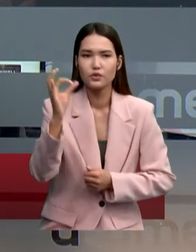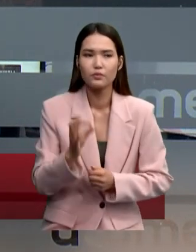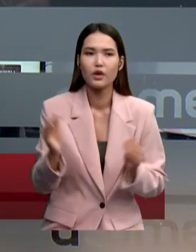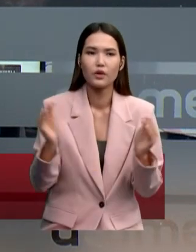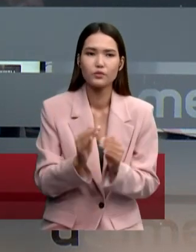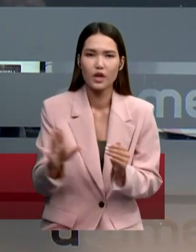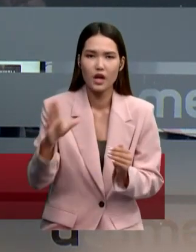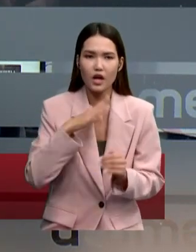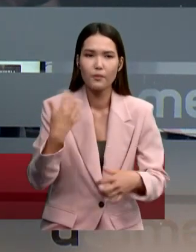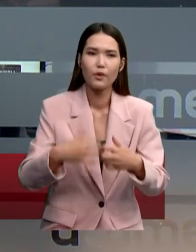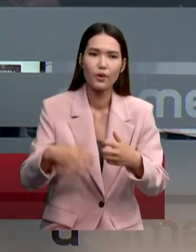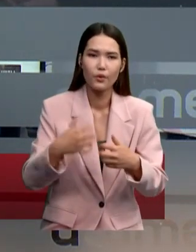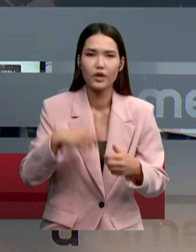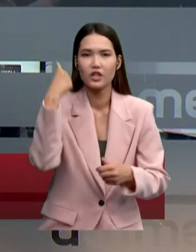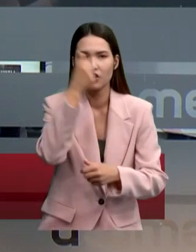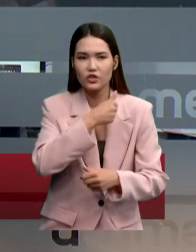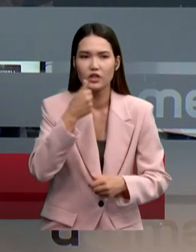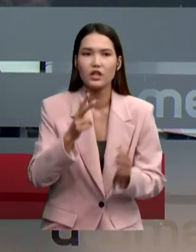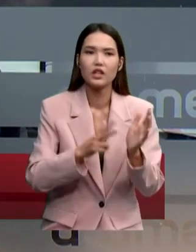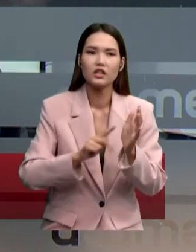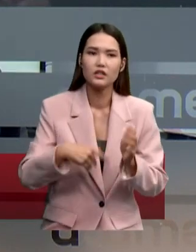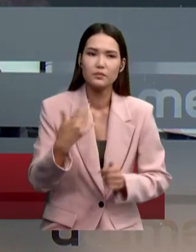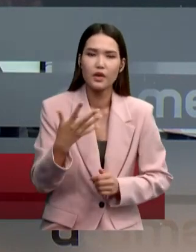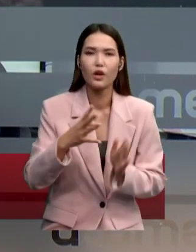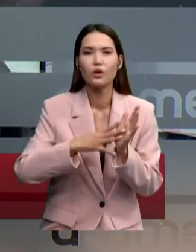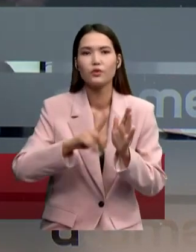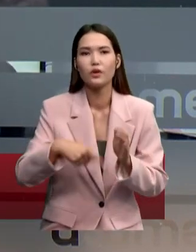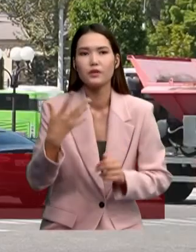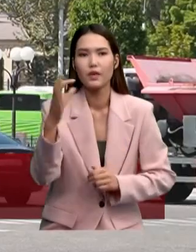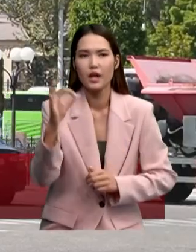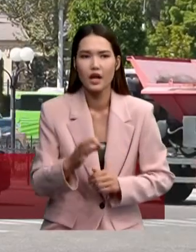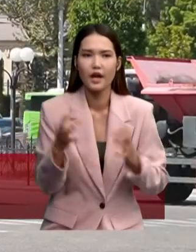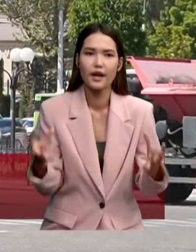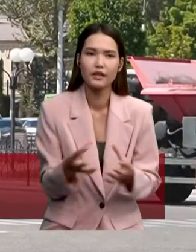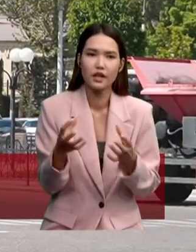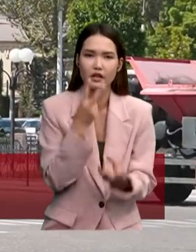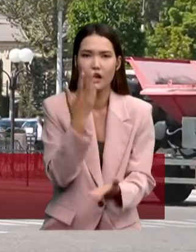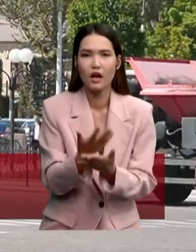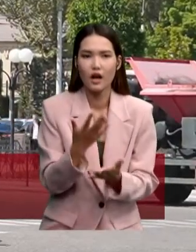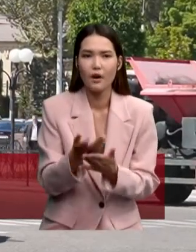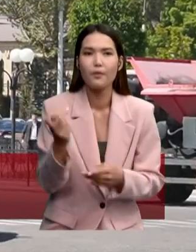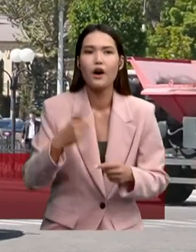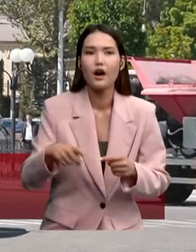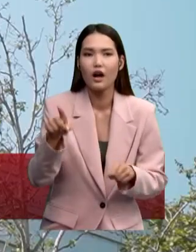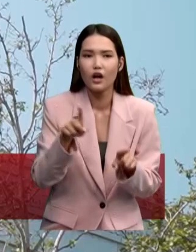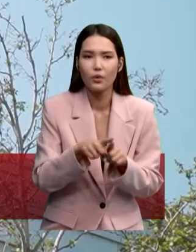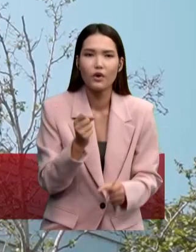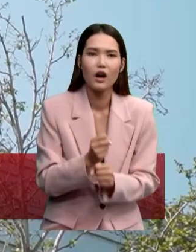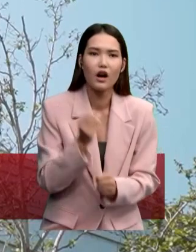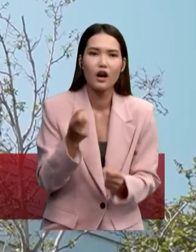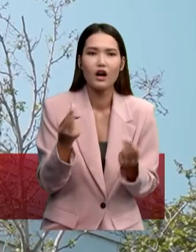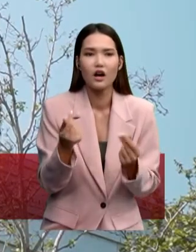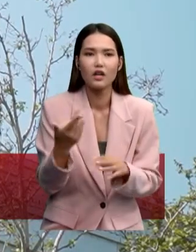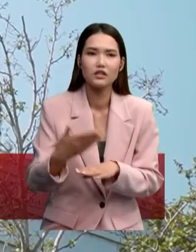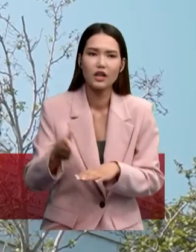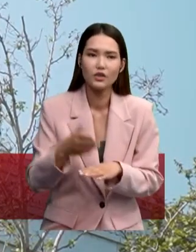төмендетті. Орталық банк жылдық инфляция 8,5-9,5% деңгейінде сақталды деп болжап отыр. Алайда ел билігі қатаң ақша несие